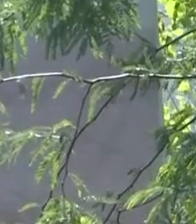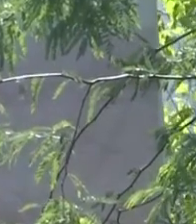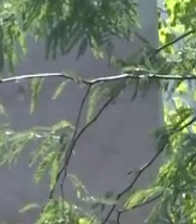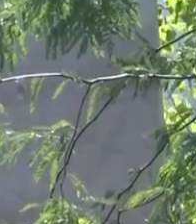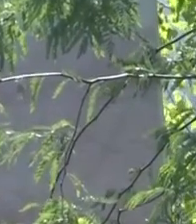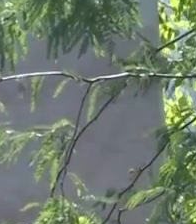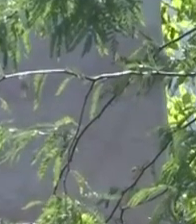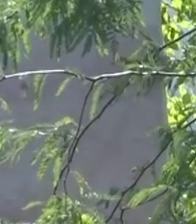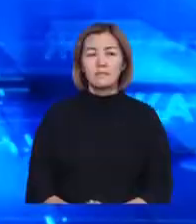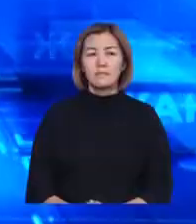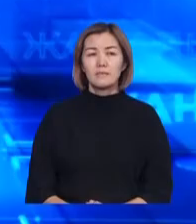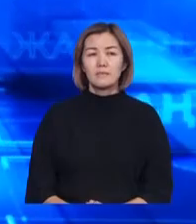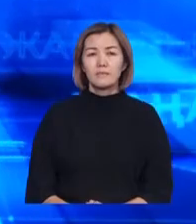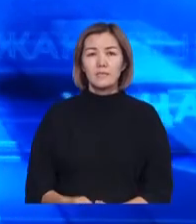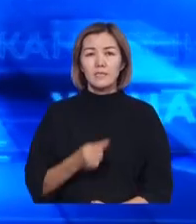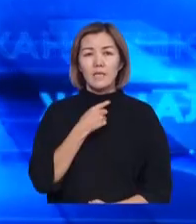телеарнасы.